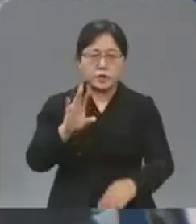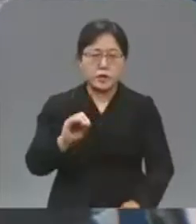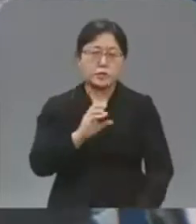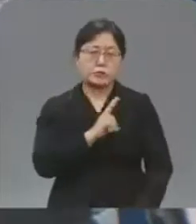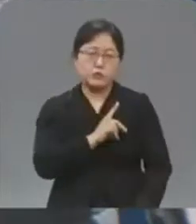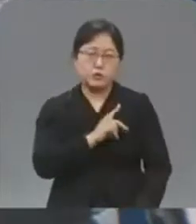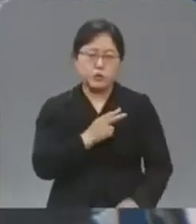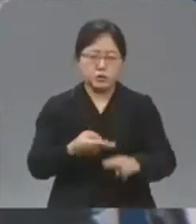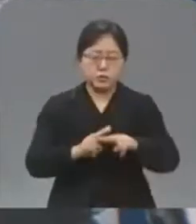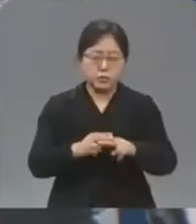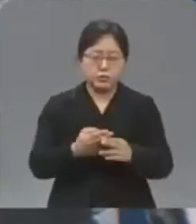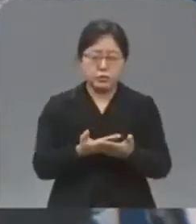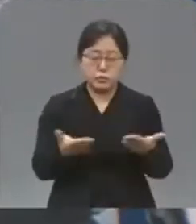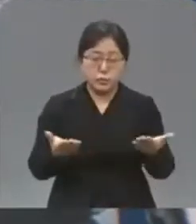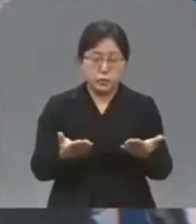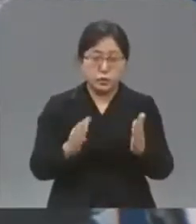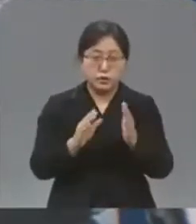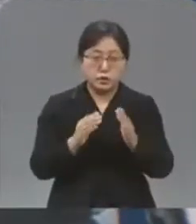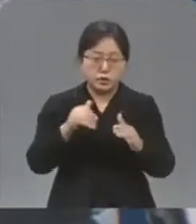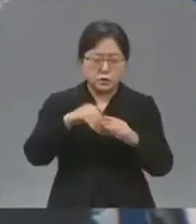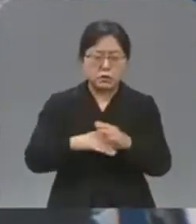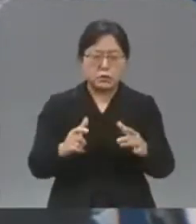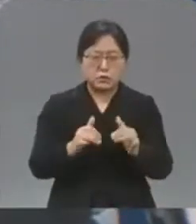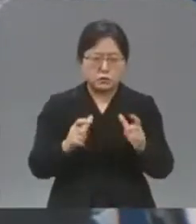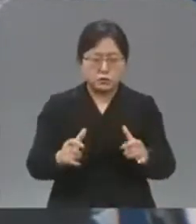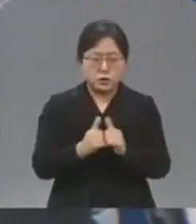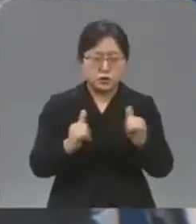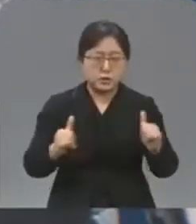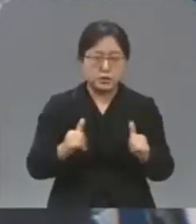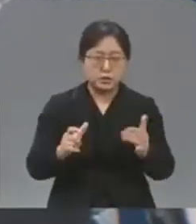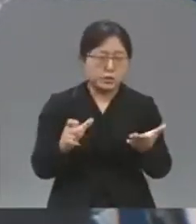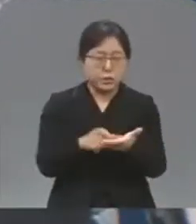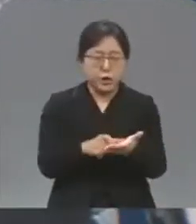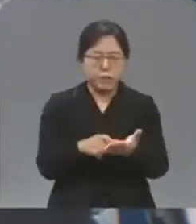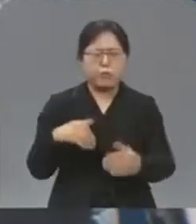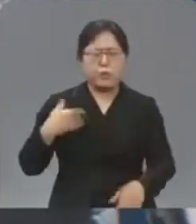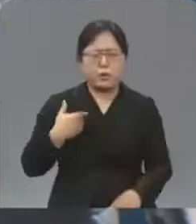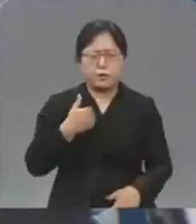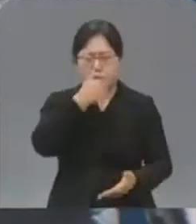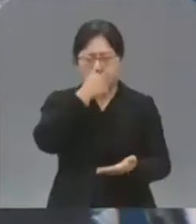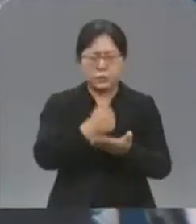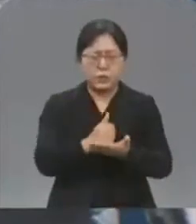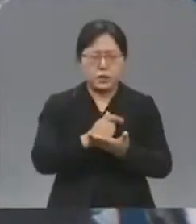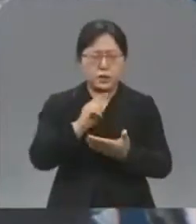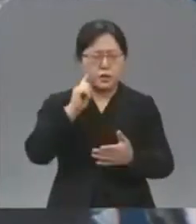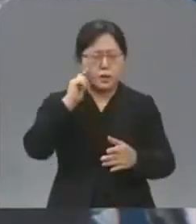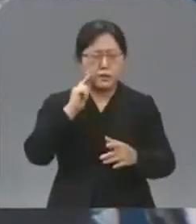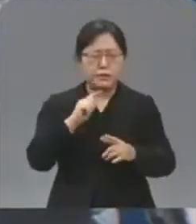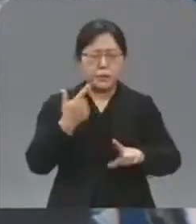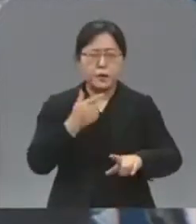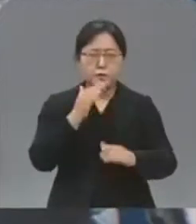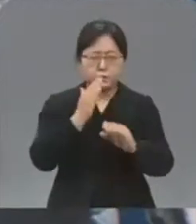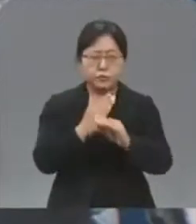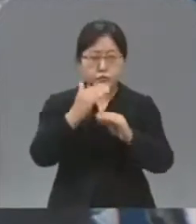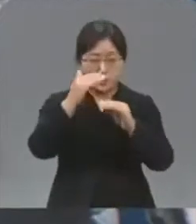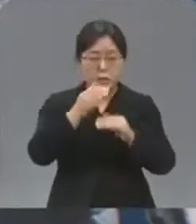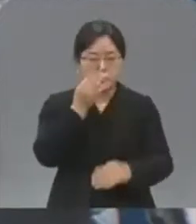의원은 선물을 받을 대상에 선거 구민이 포함된 것을 몰랐다면서 혐의를 부인하고 있습니다. 양창희 기자가